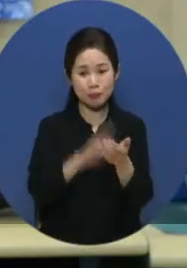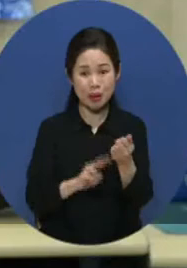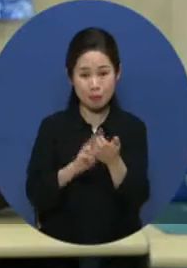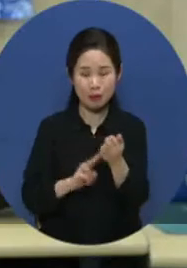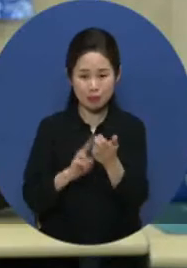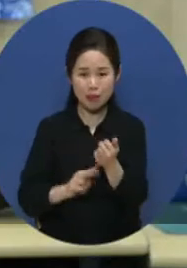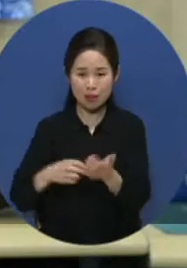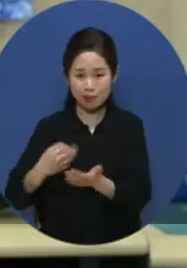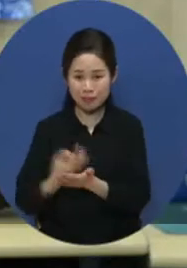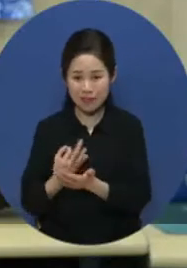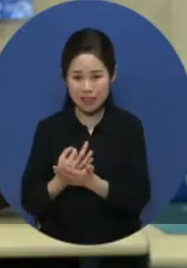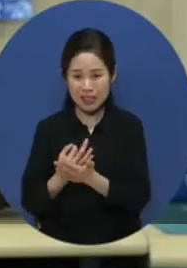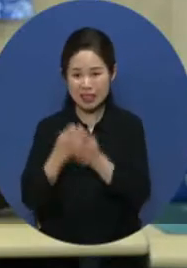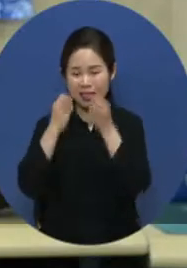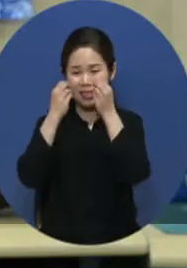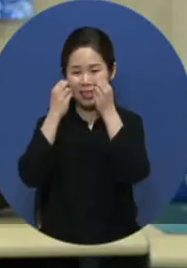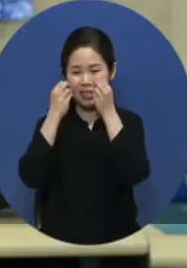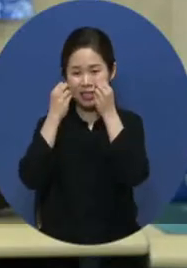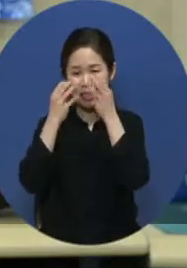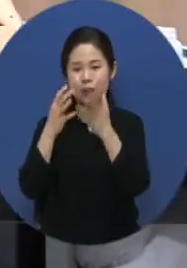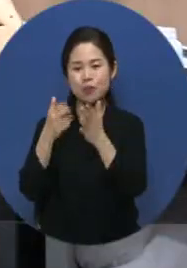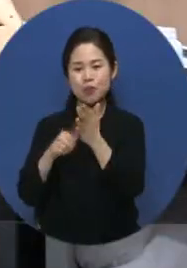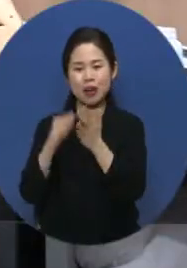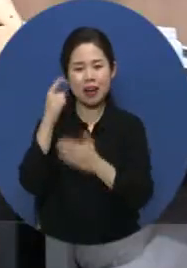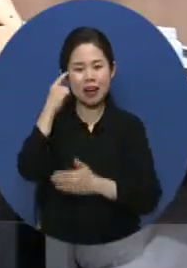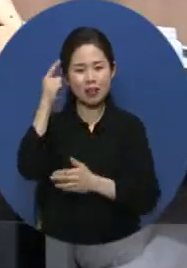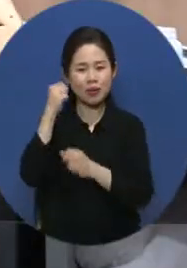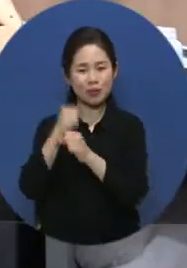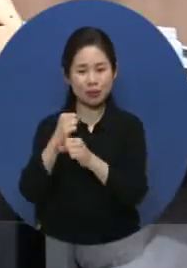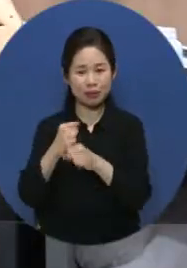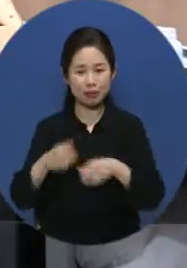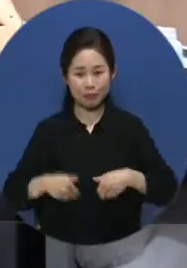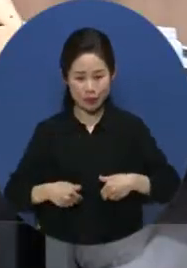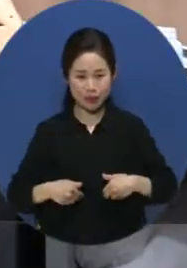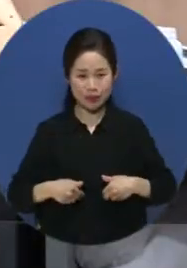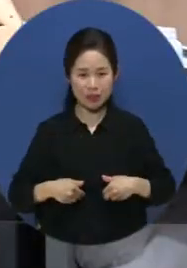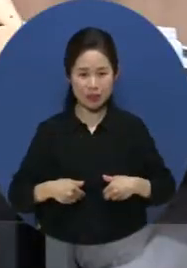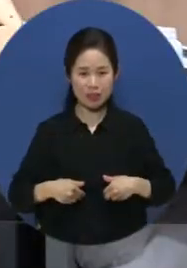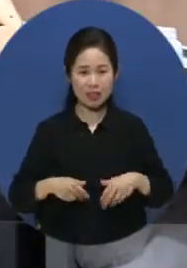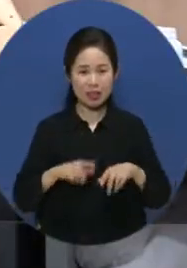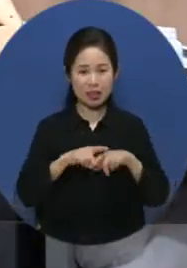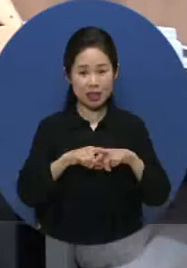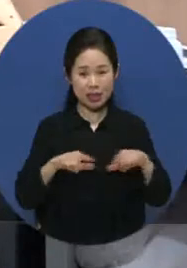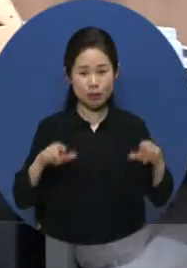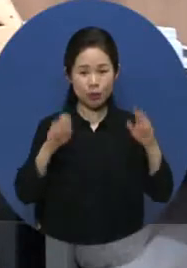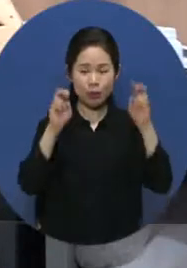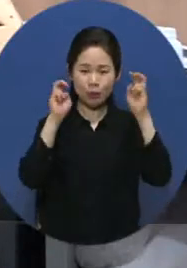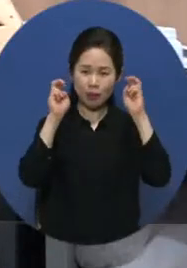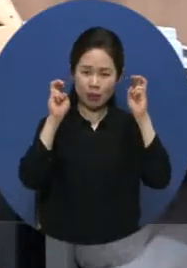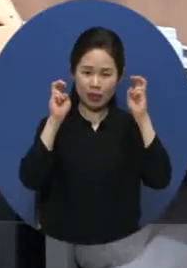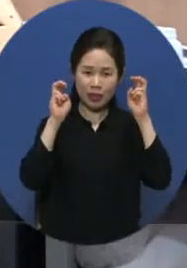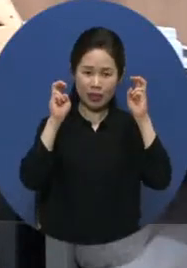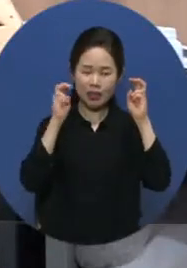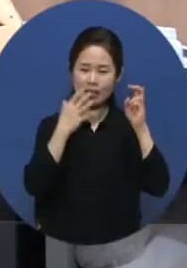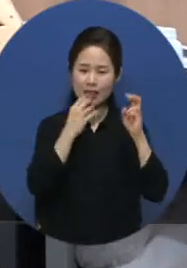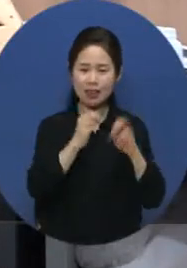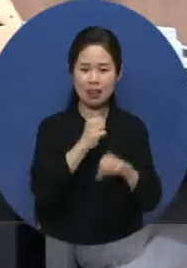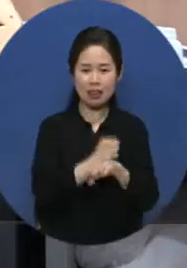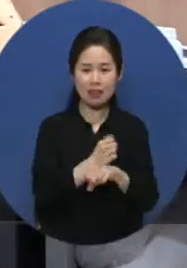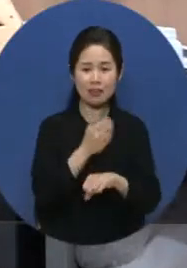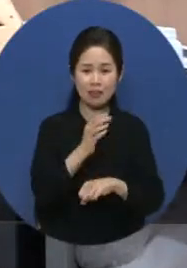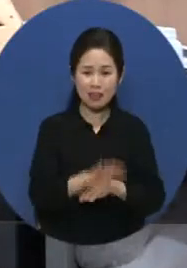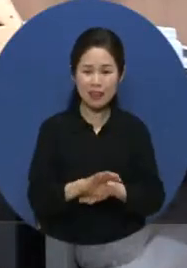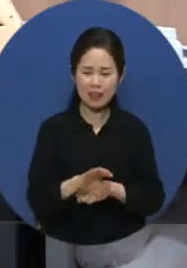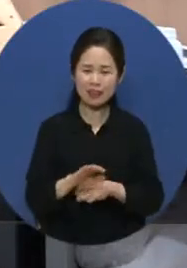얻어내는 수익으로 새로운 제품을 개발하는 데 쓰는 건데, 그냥 일반적인 회사가 당연히 해야 되는 일인데 현재까지 그거까지 그걸 잘 못하고 있었어요. 개발은